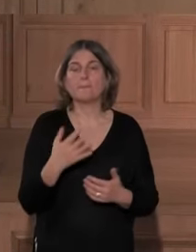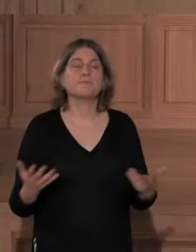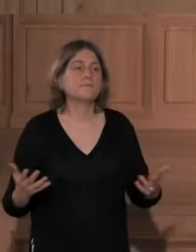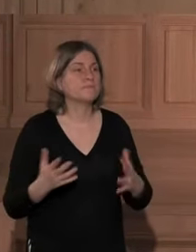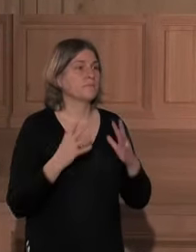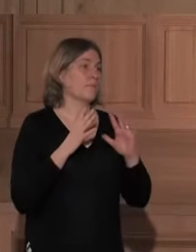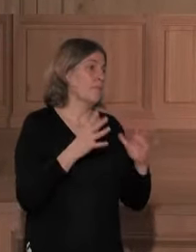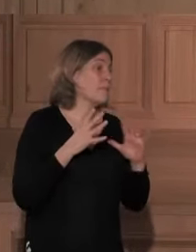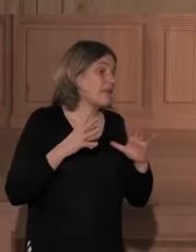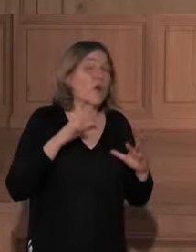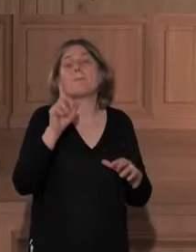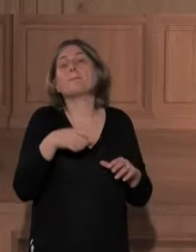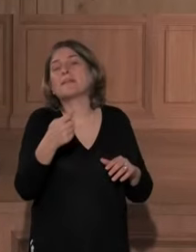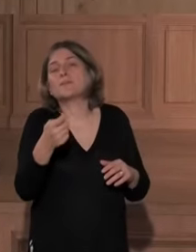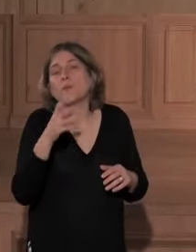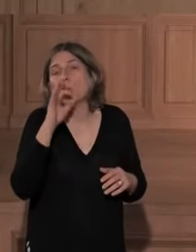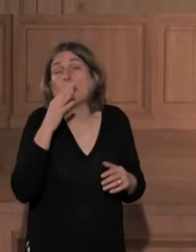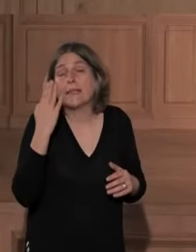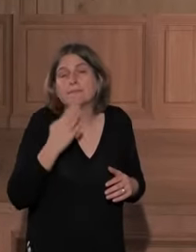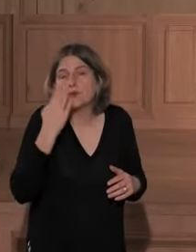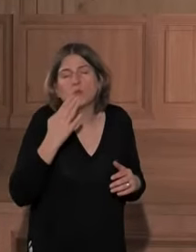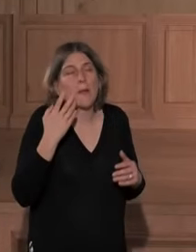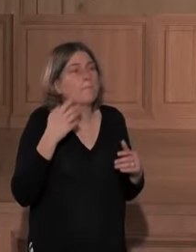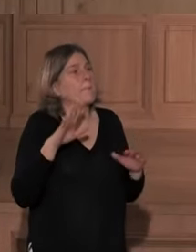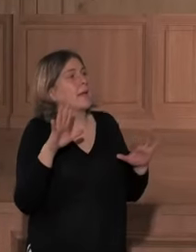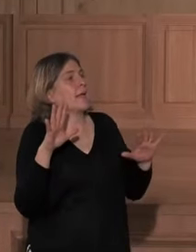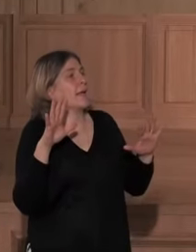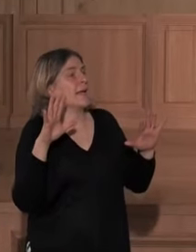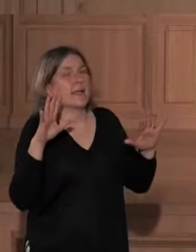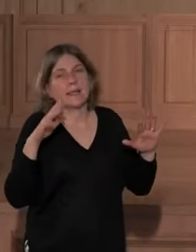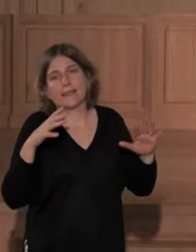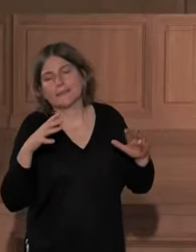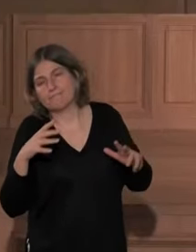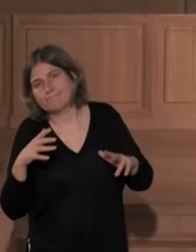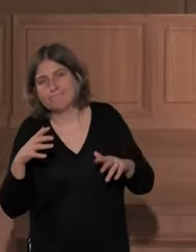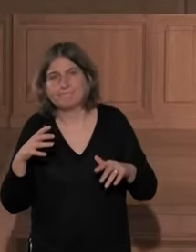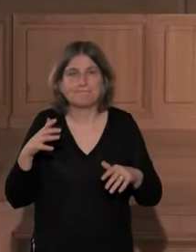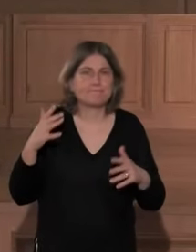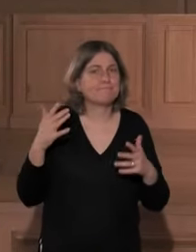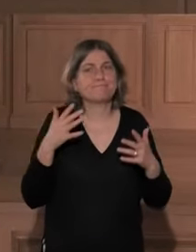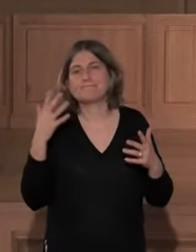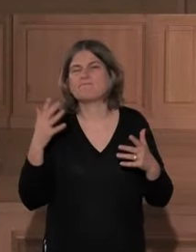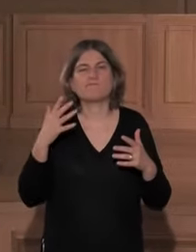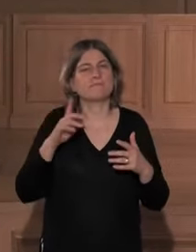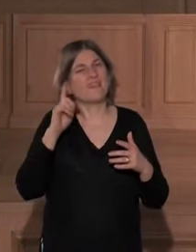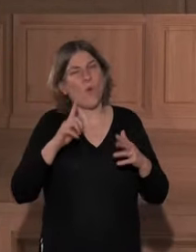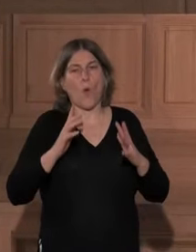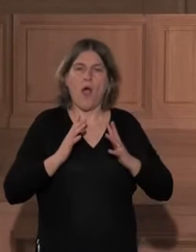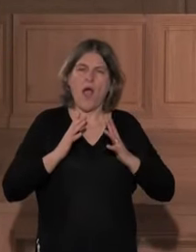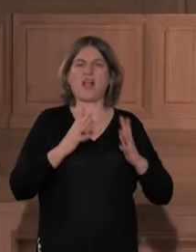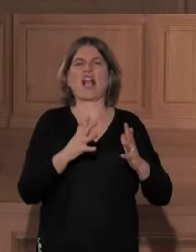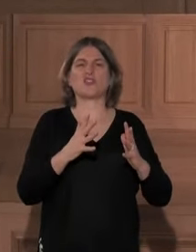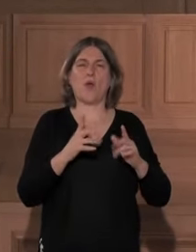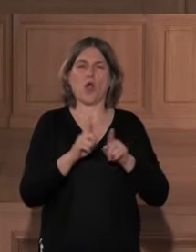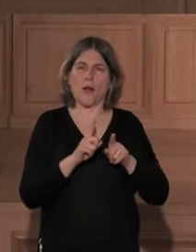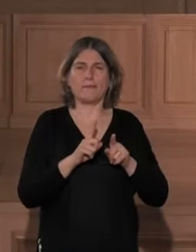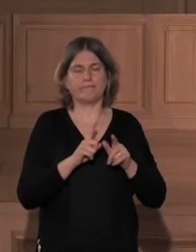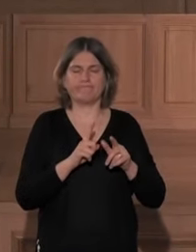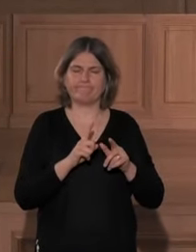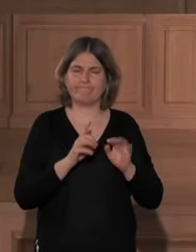besoin évidemment de bénévolat, mais bon, je dis toujours, voilà, s'il n'y a pas un engagement, voilà. Un contrat presque.